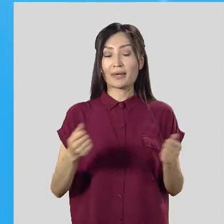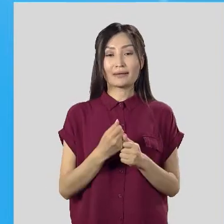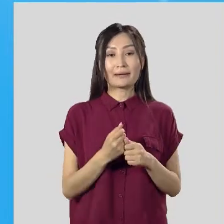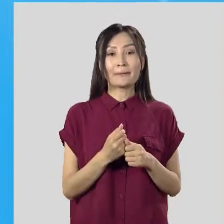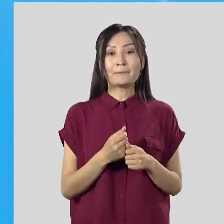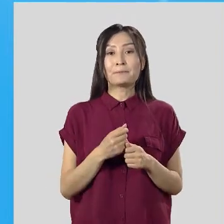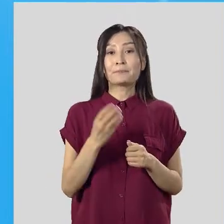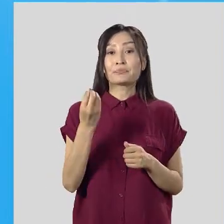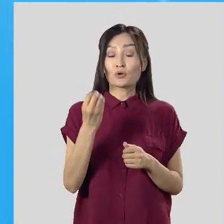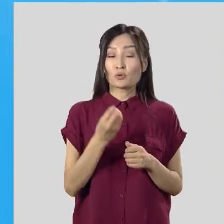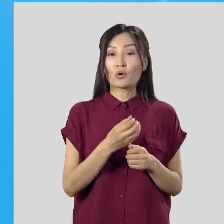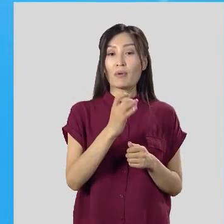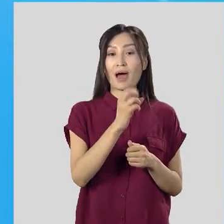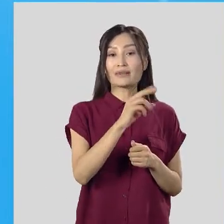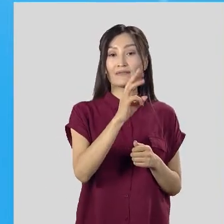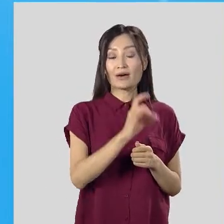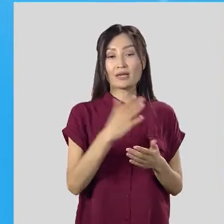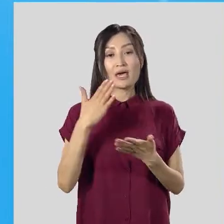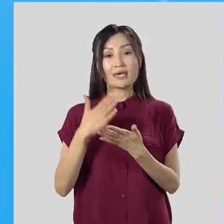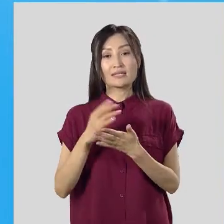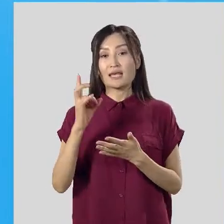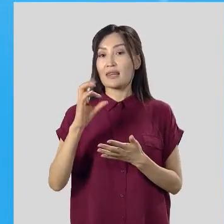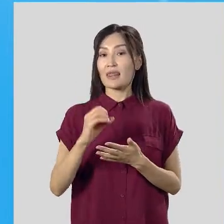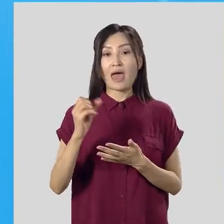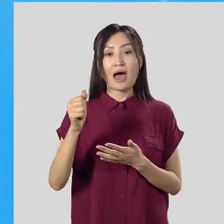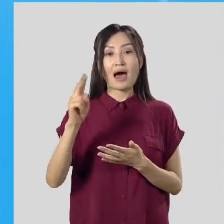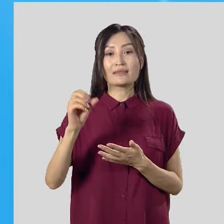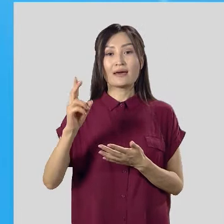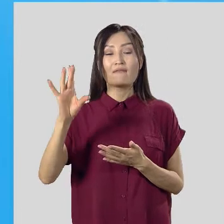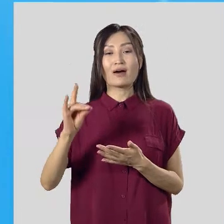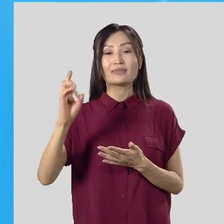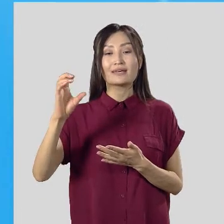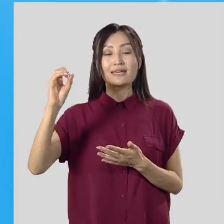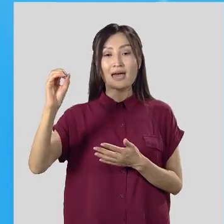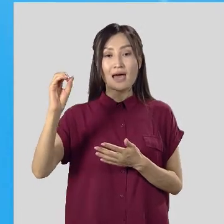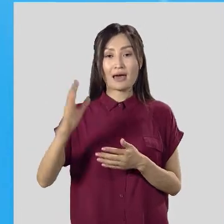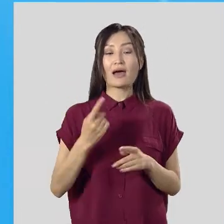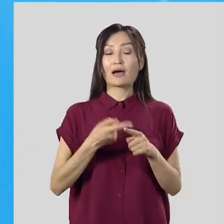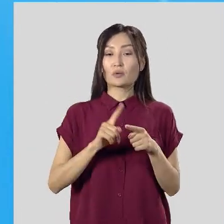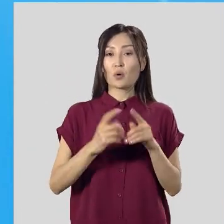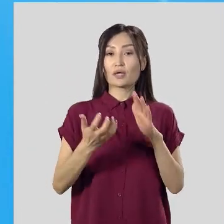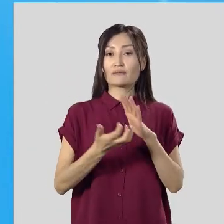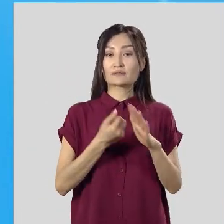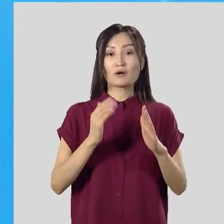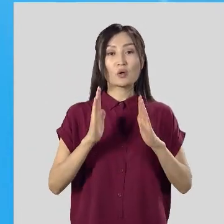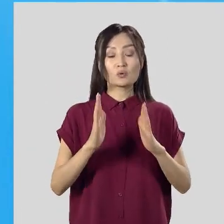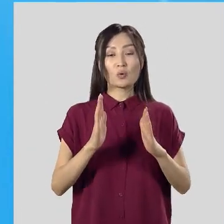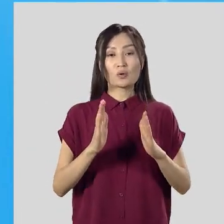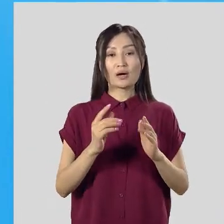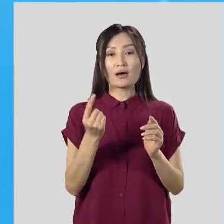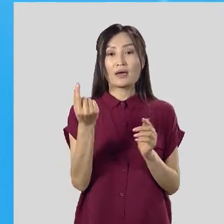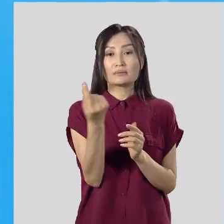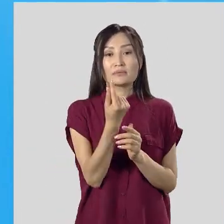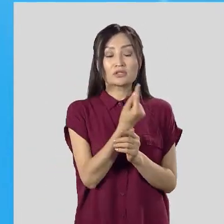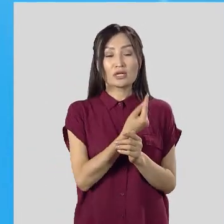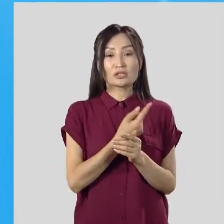Кроме адекватных, существуют и неадекватные раздражители, которые вызывают только